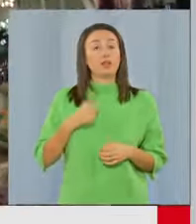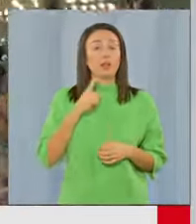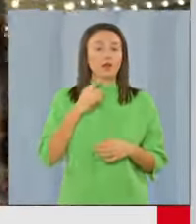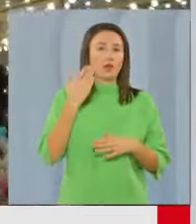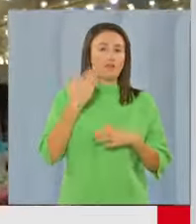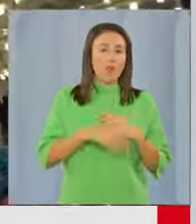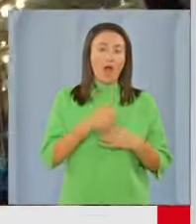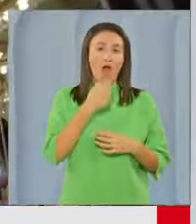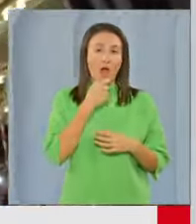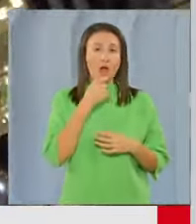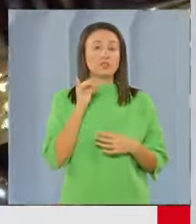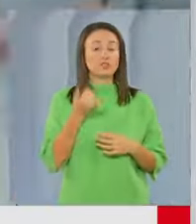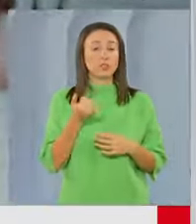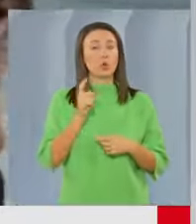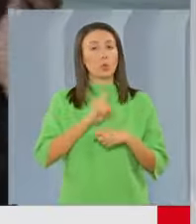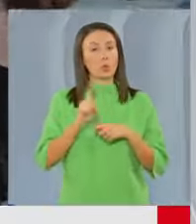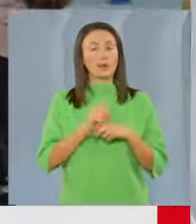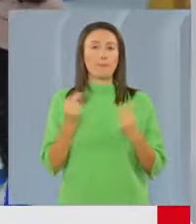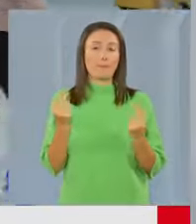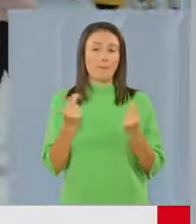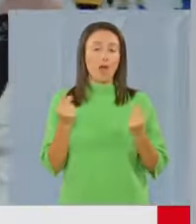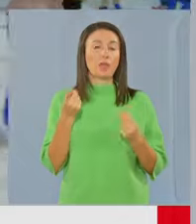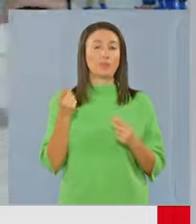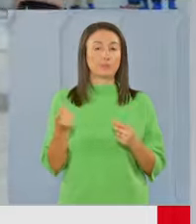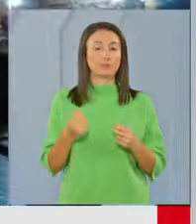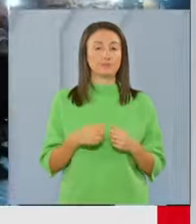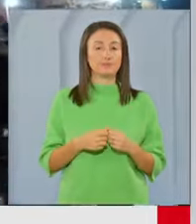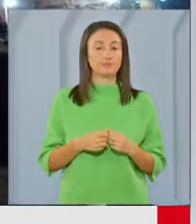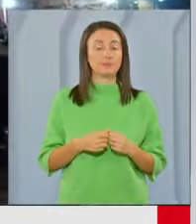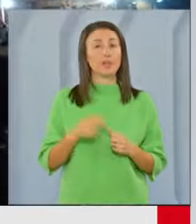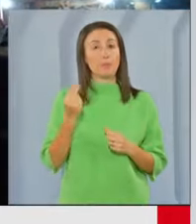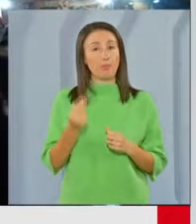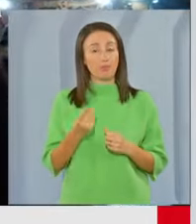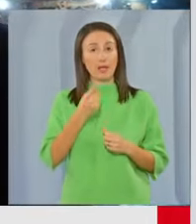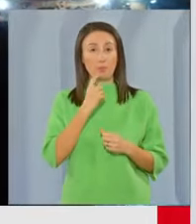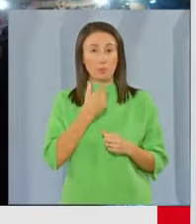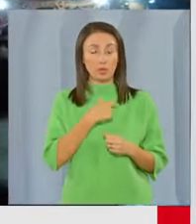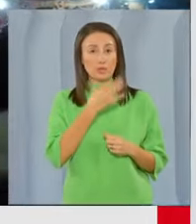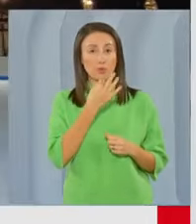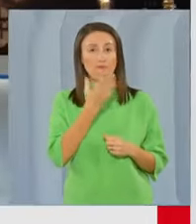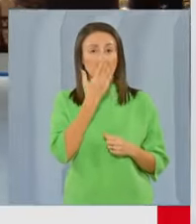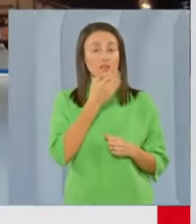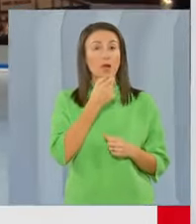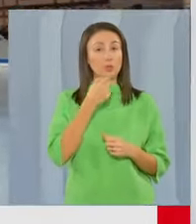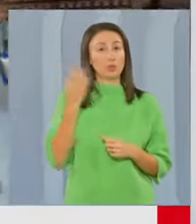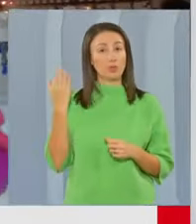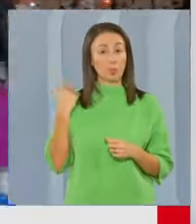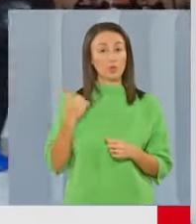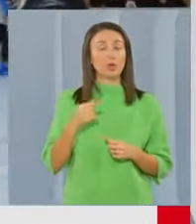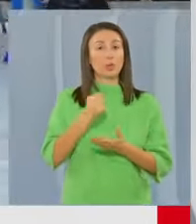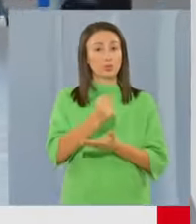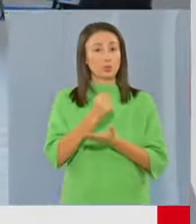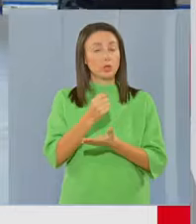acolo lucrurile într adevăr stau mai să zicem mai bine Am putea spune decât anul trecut în sensul în care ă